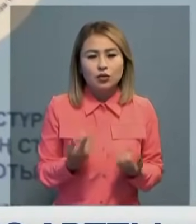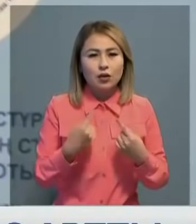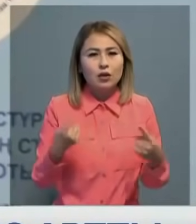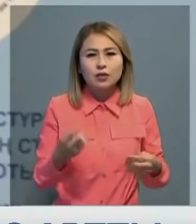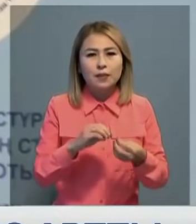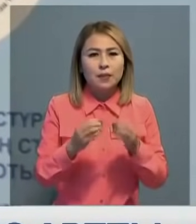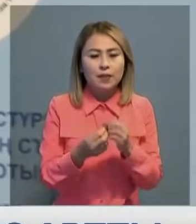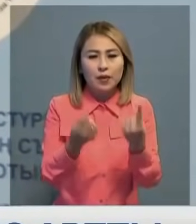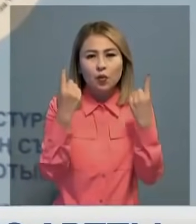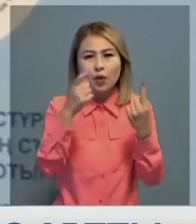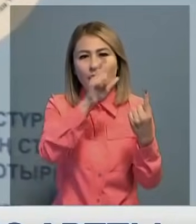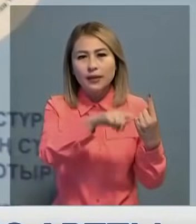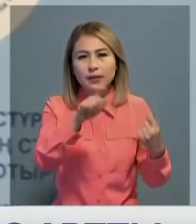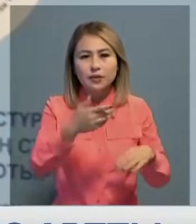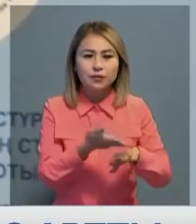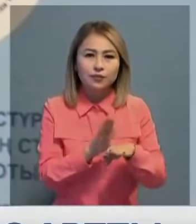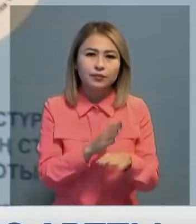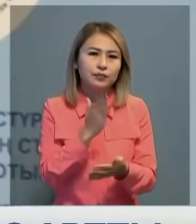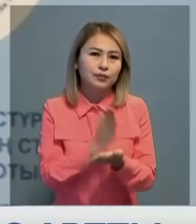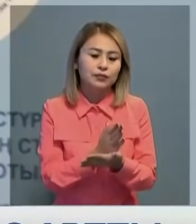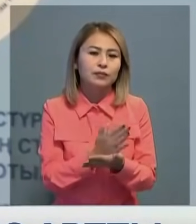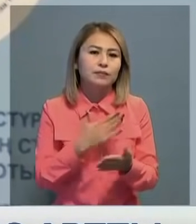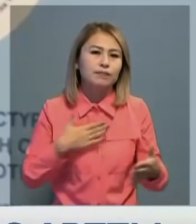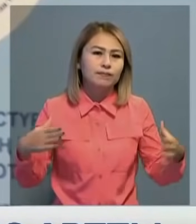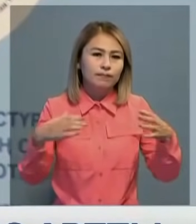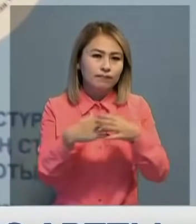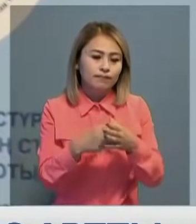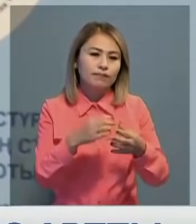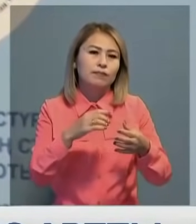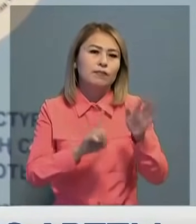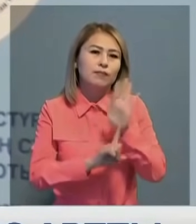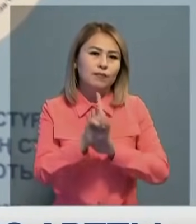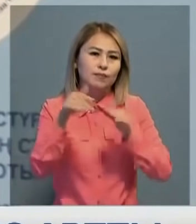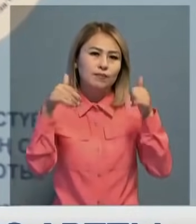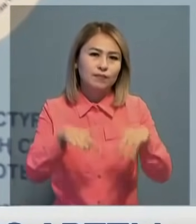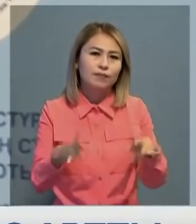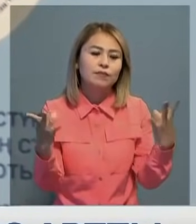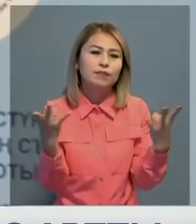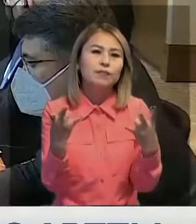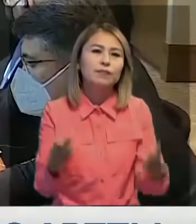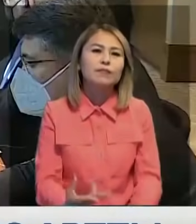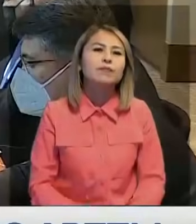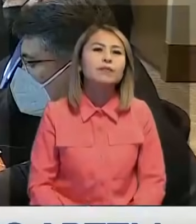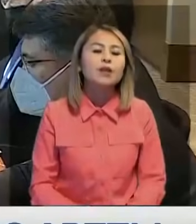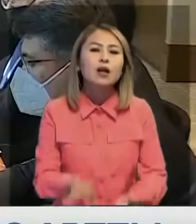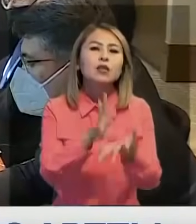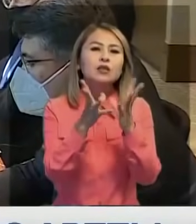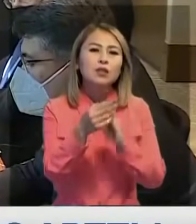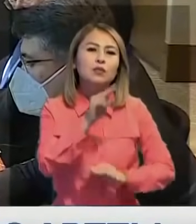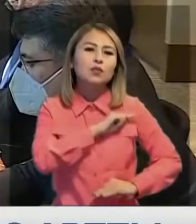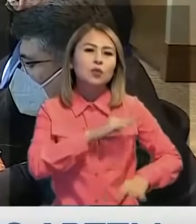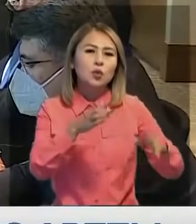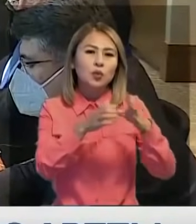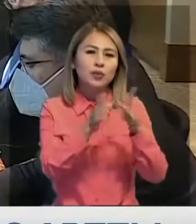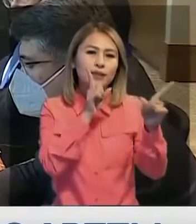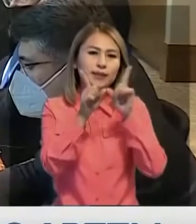осындай проблемаларда адамзатты қинап барады. Біз бірлесіп тығырықтан шығар жол іздеуіміз керек. Жалпы жұмыс